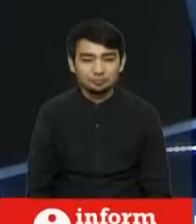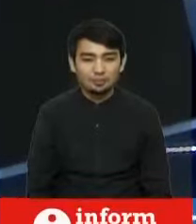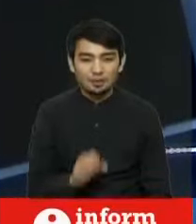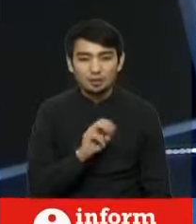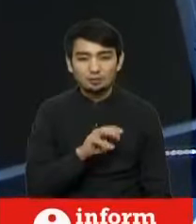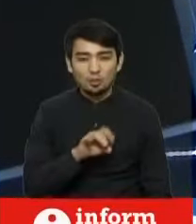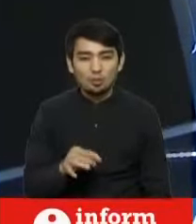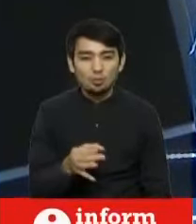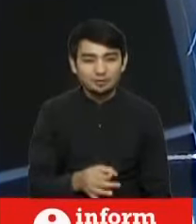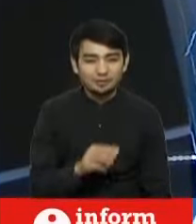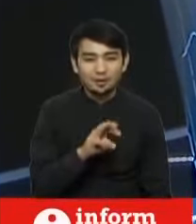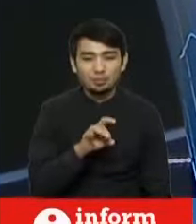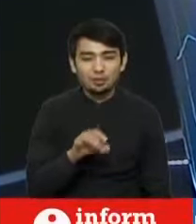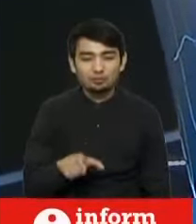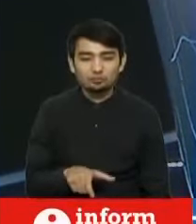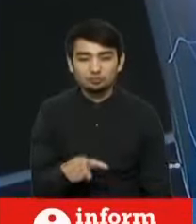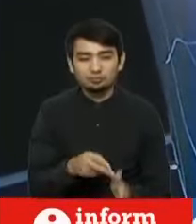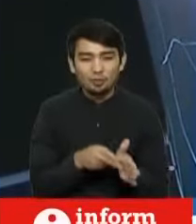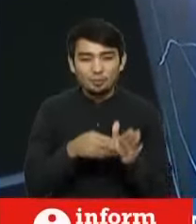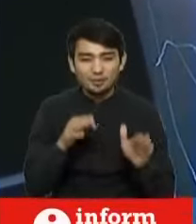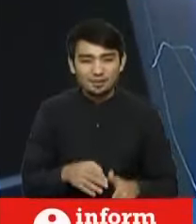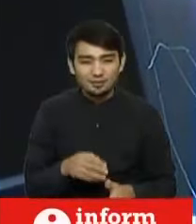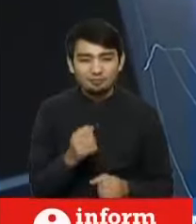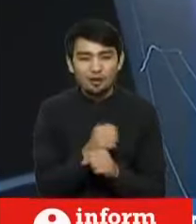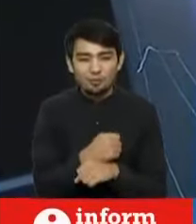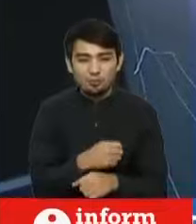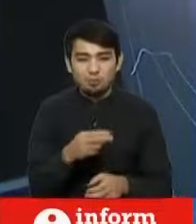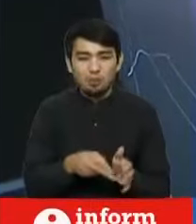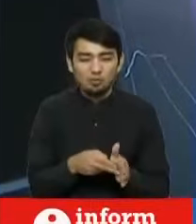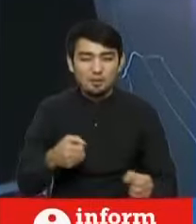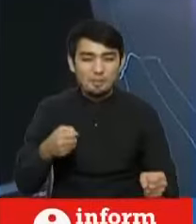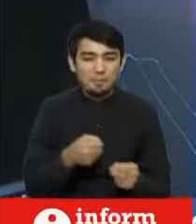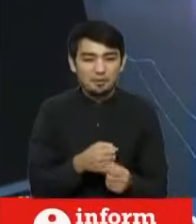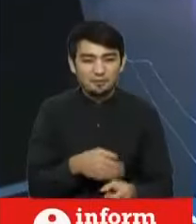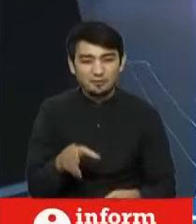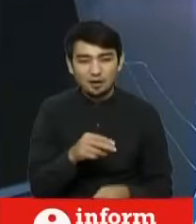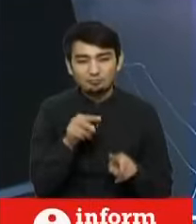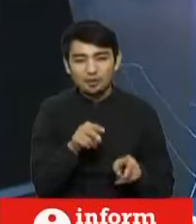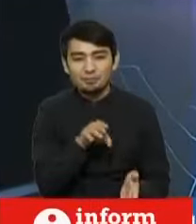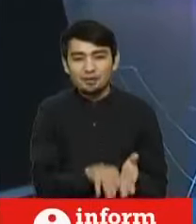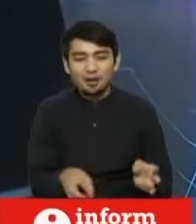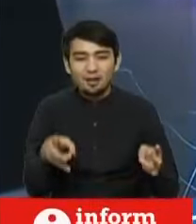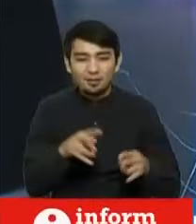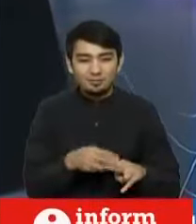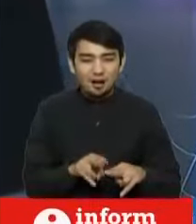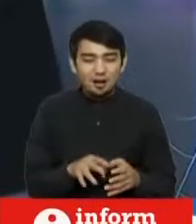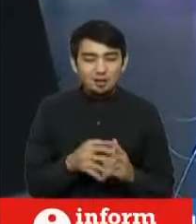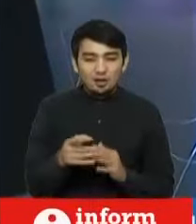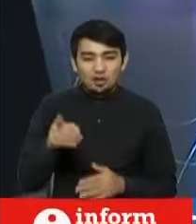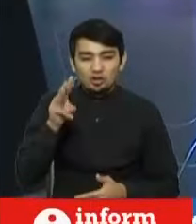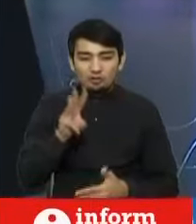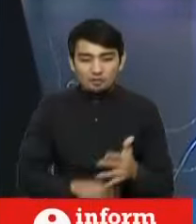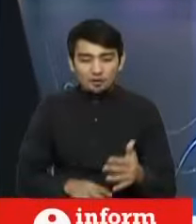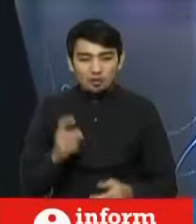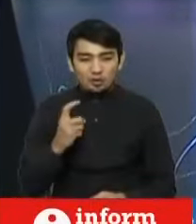Атырау облысында темір жолда жайылып жүрген түйелерді пойыз қағып кетті. Ал ойсылғара түлігін қараусыз қалдырған шаруа табылып, оған